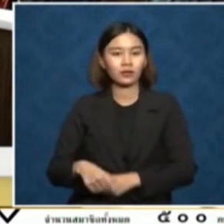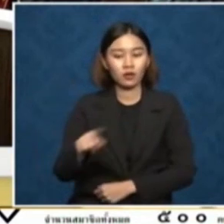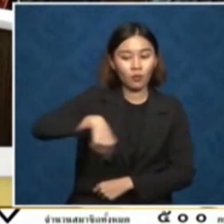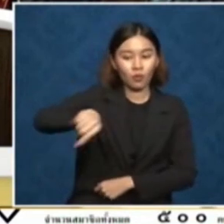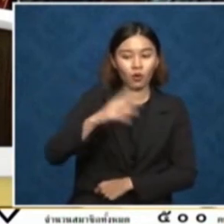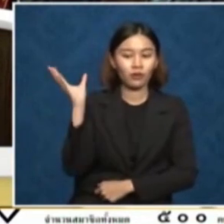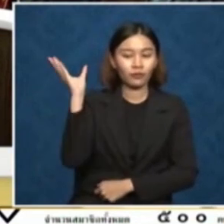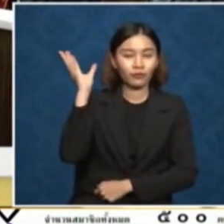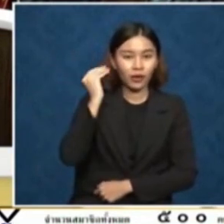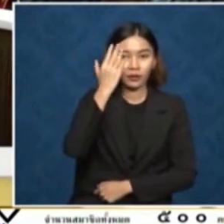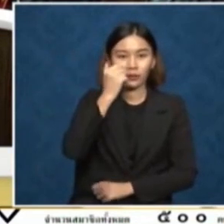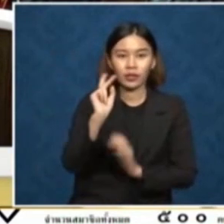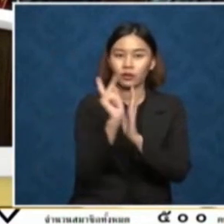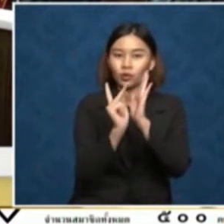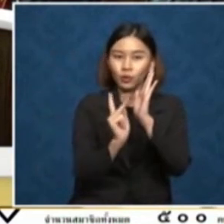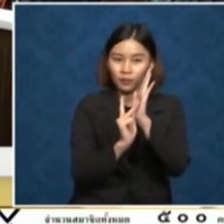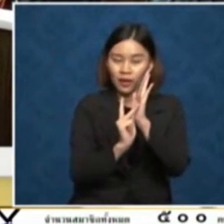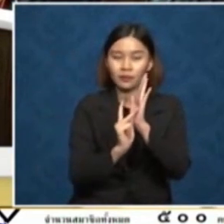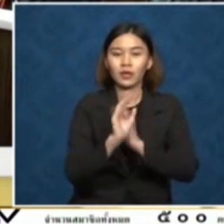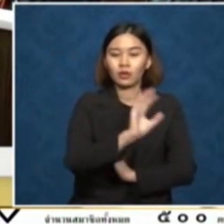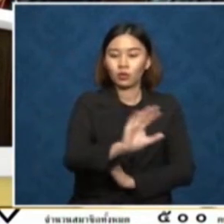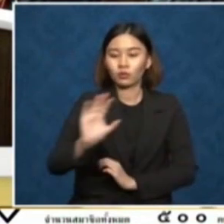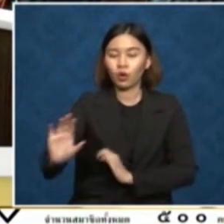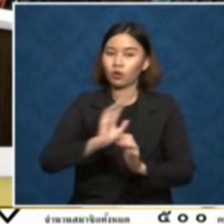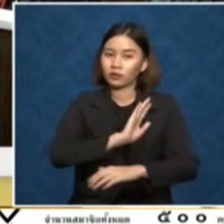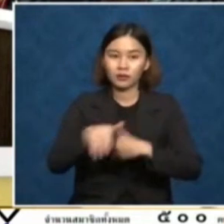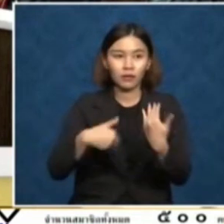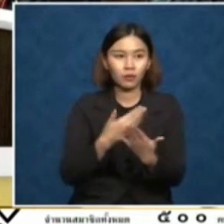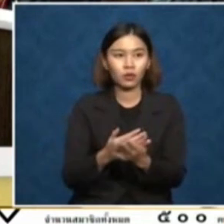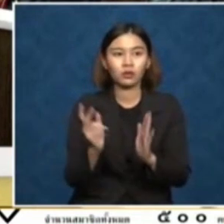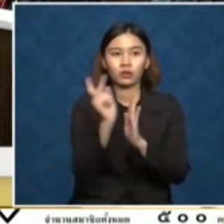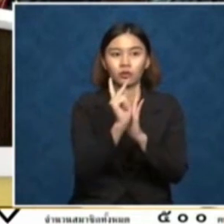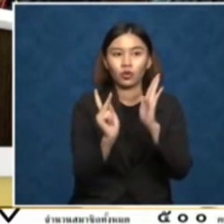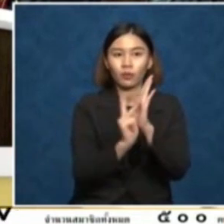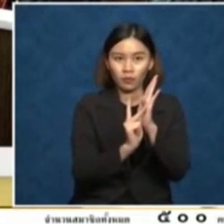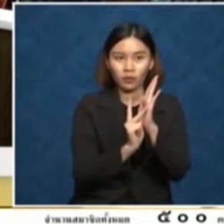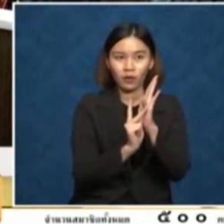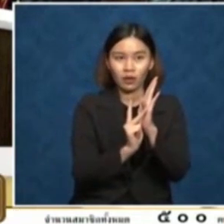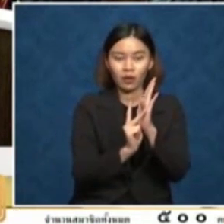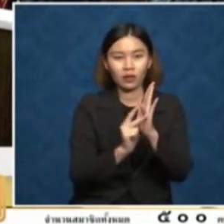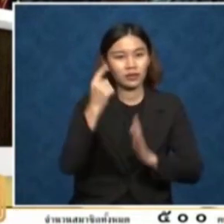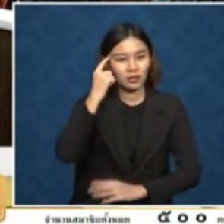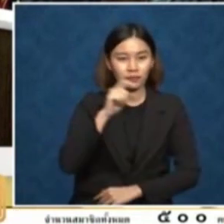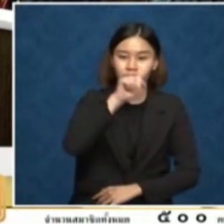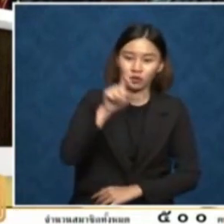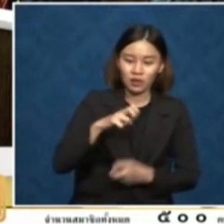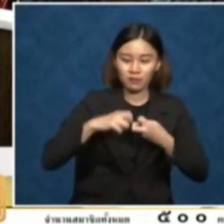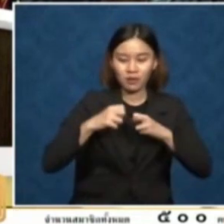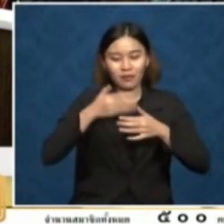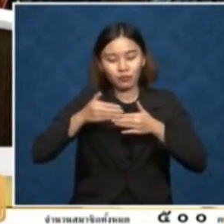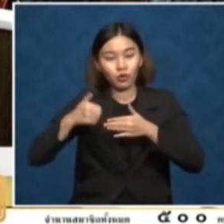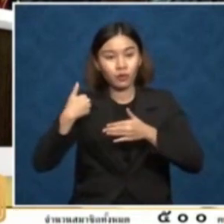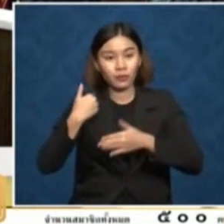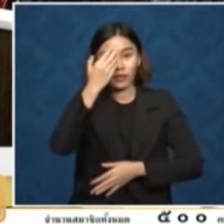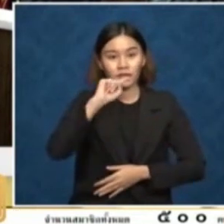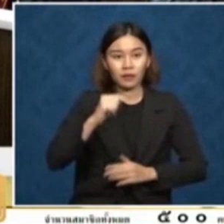เพื่อให้กฎหมายเป็นของทุกกลุ่มไม่ให้กฎหมายเกิดข้อกังขาว่าอาจจะนำ